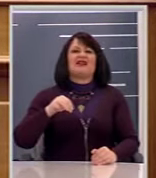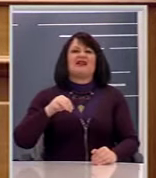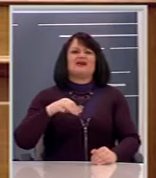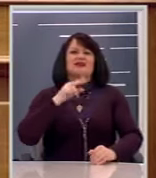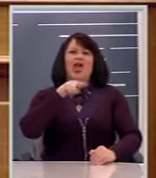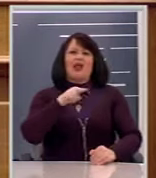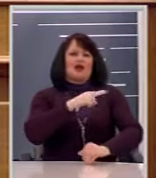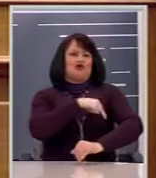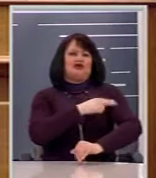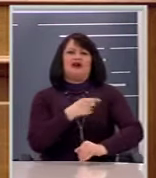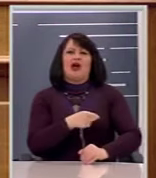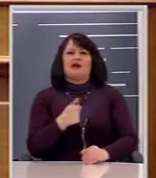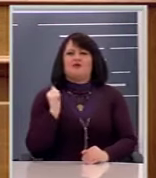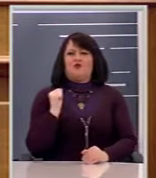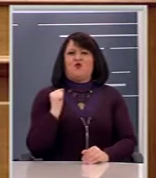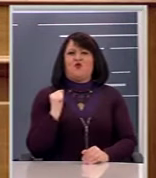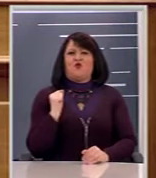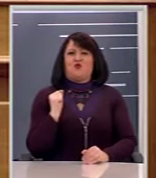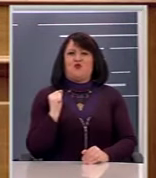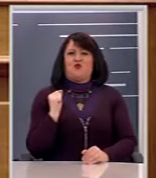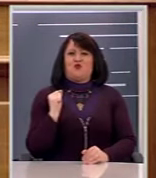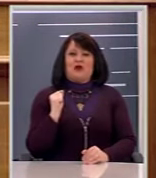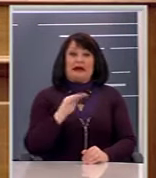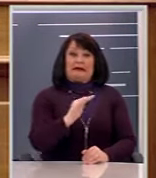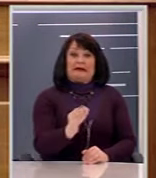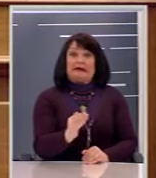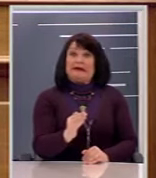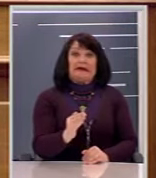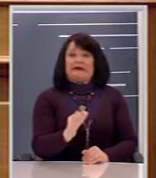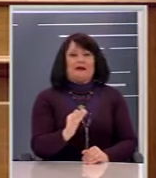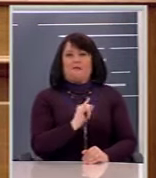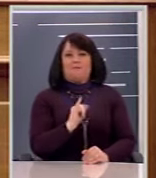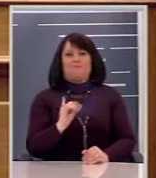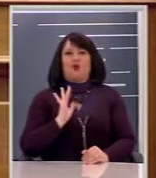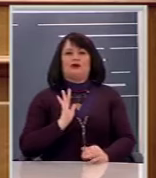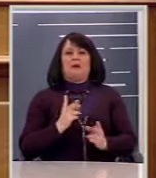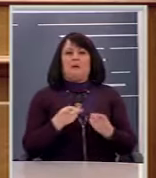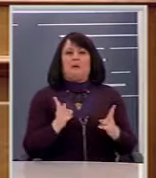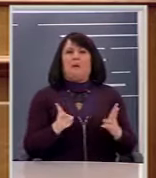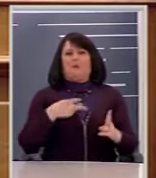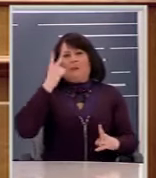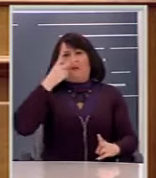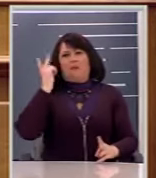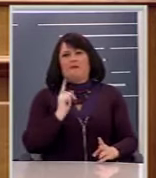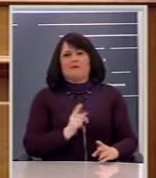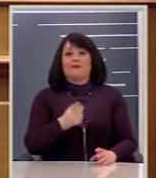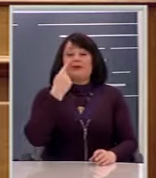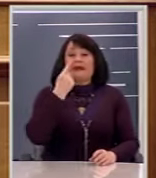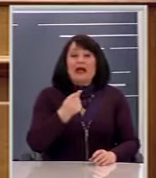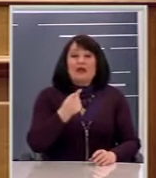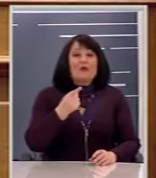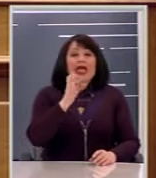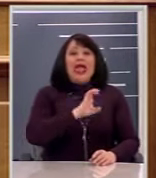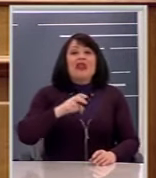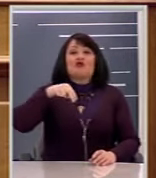ήταν αυτός ο οποίος δεν ακουμπήθηκε ποτέ από κανέναν. Για να δούμε τι γινόταν με την υπόθεση του Ερίκος